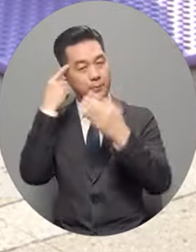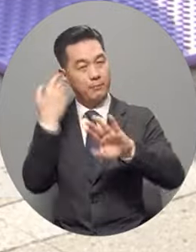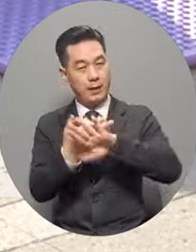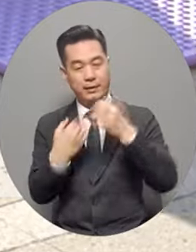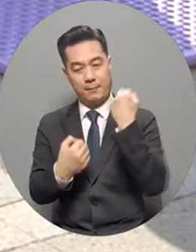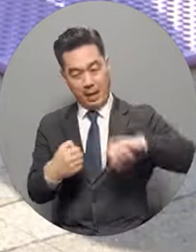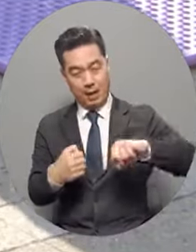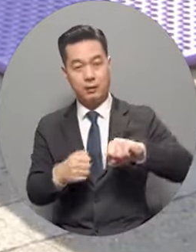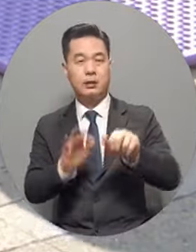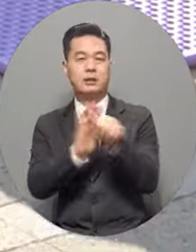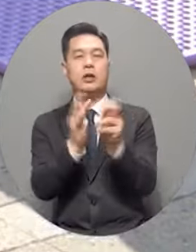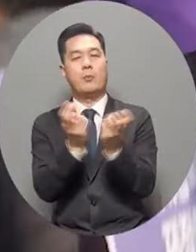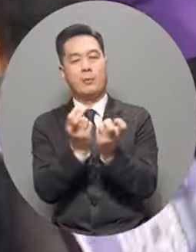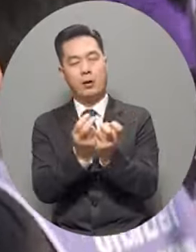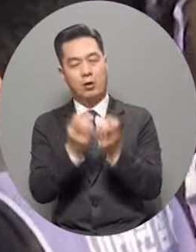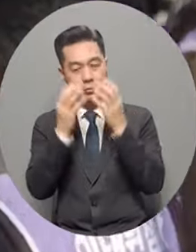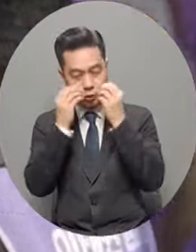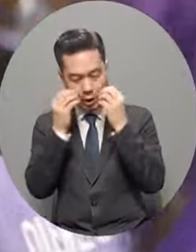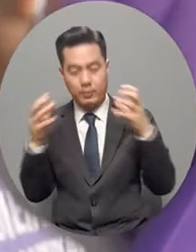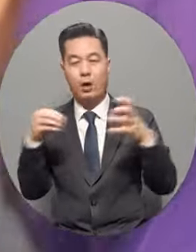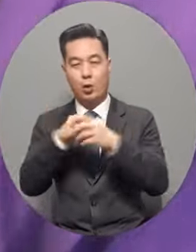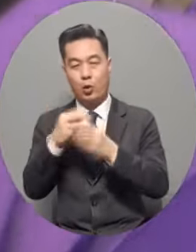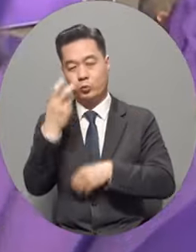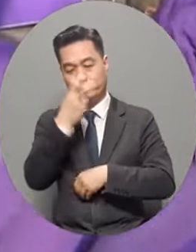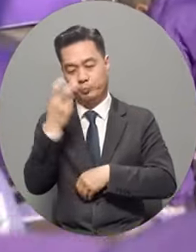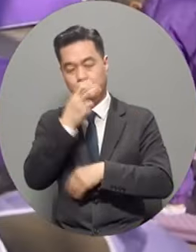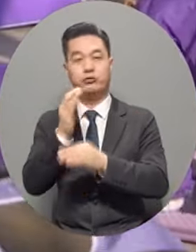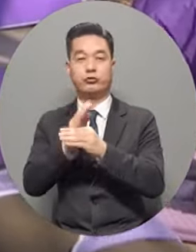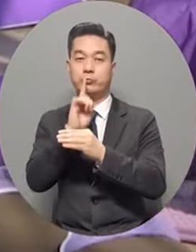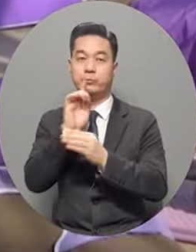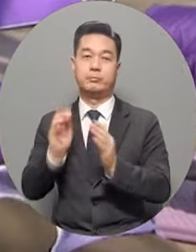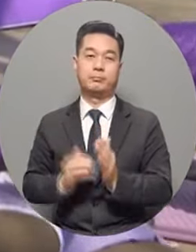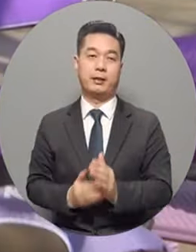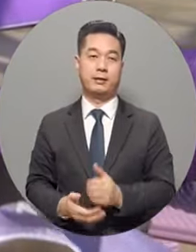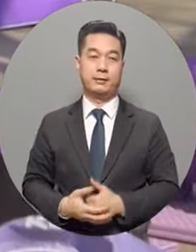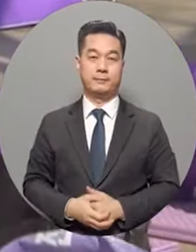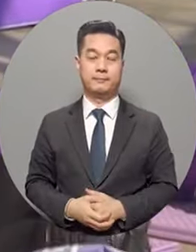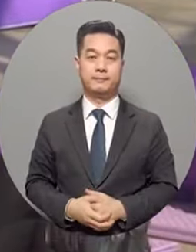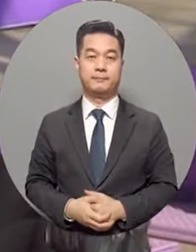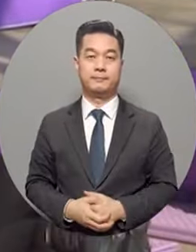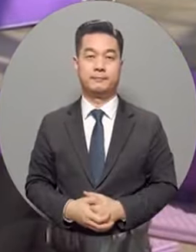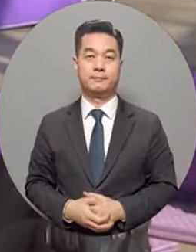방법을 종합적으로 검토하고 있다고만 답했습니다. MBC 뉴스 송서영입니다.